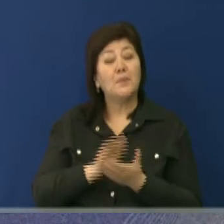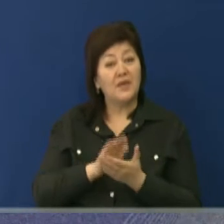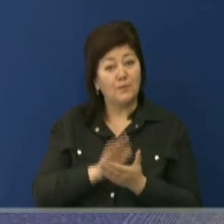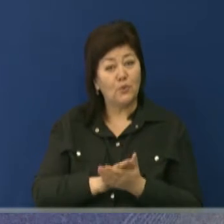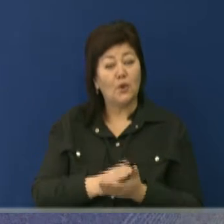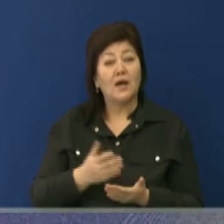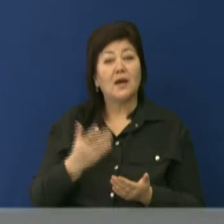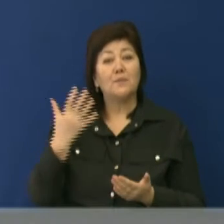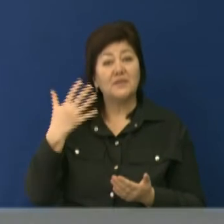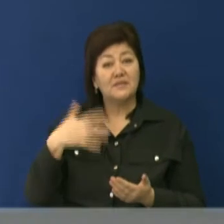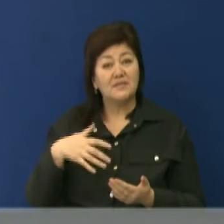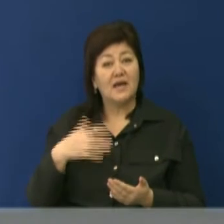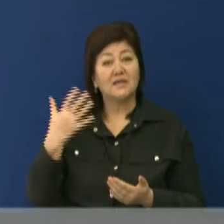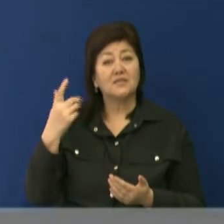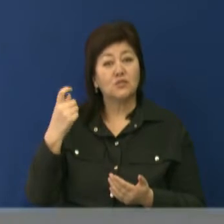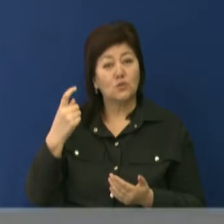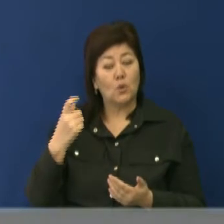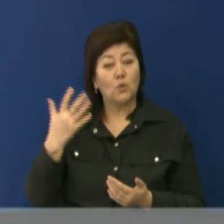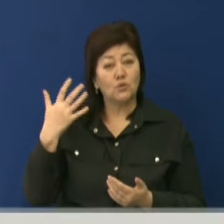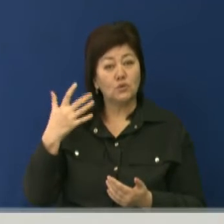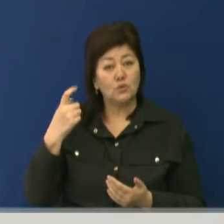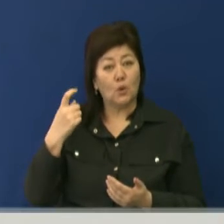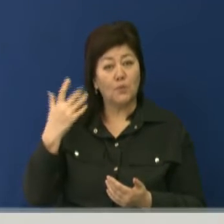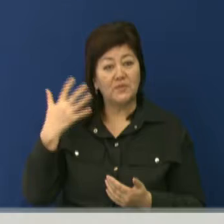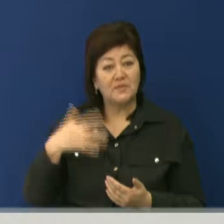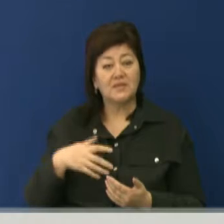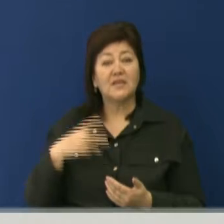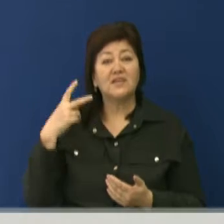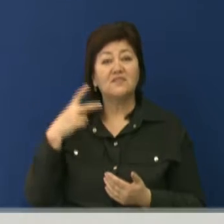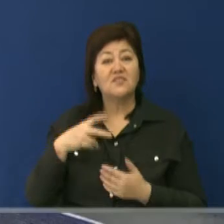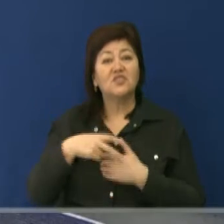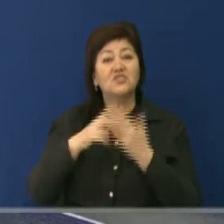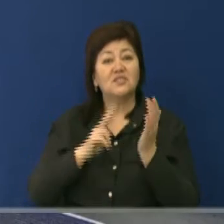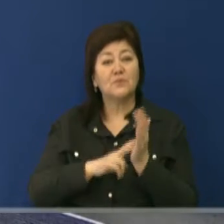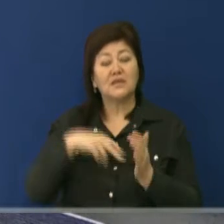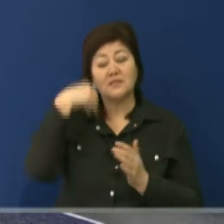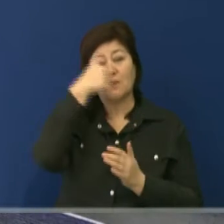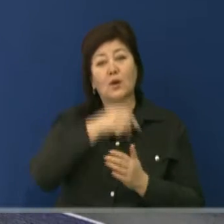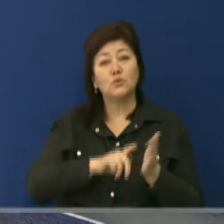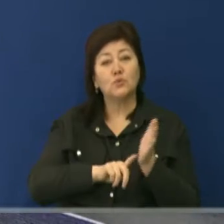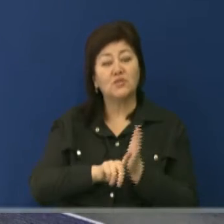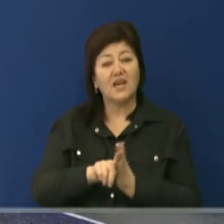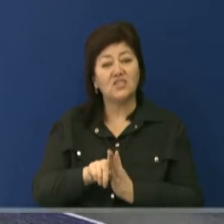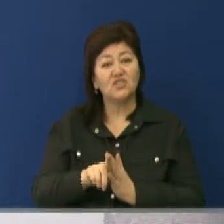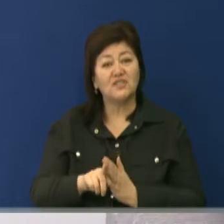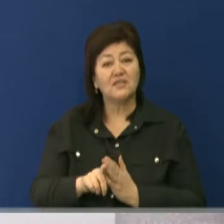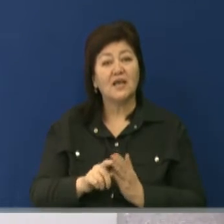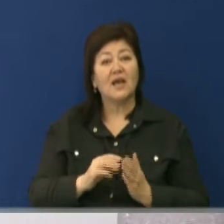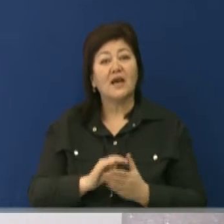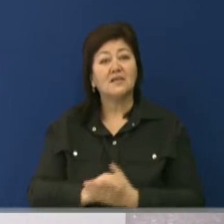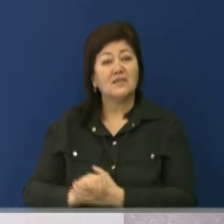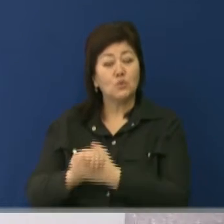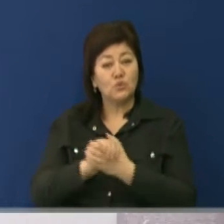университеті достар қауымдастығының оқушыларды кәсіпкерлікке оқытуы елімізде 2017 жылдан басталған болатын. Ал Семей қаласында Америка